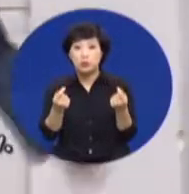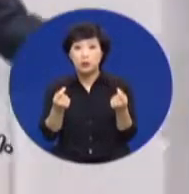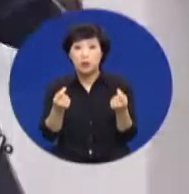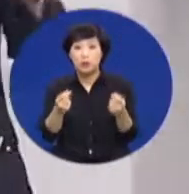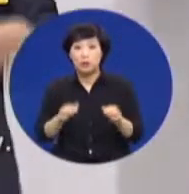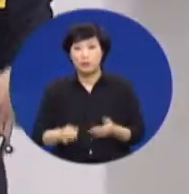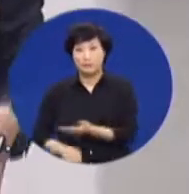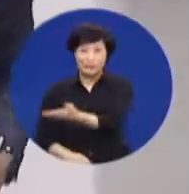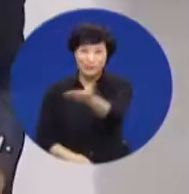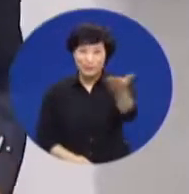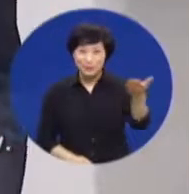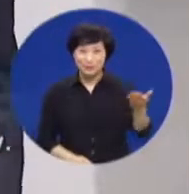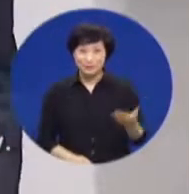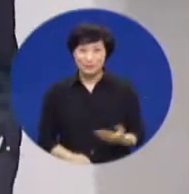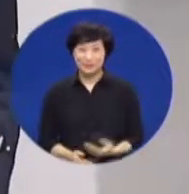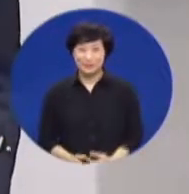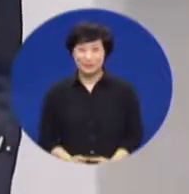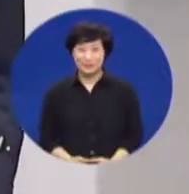여기